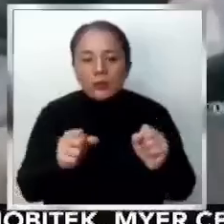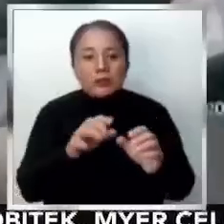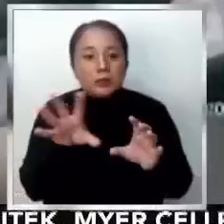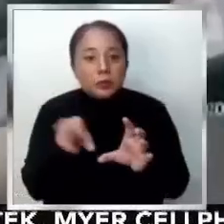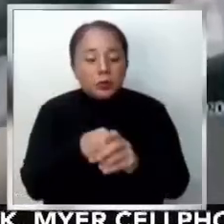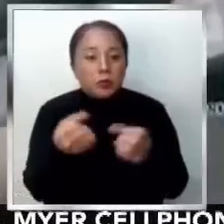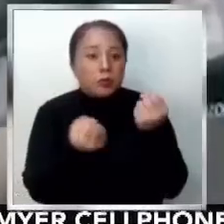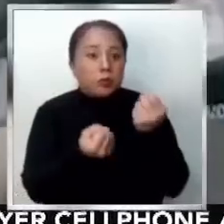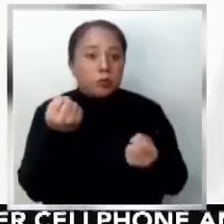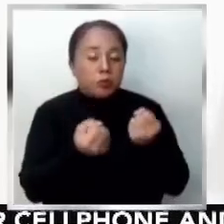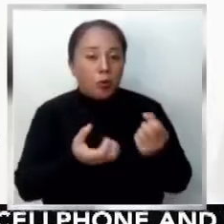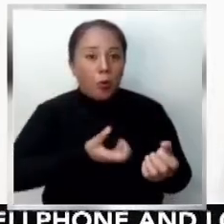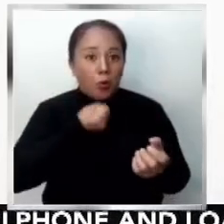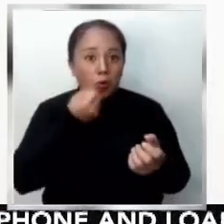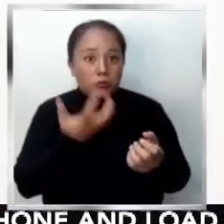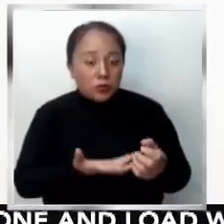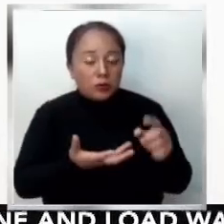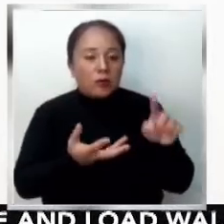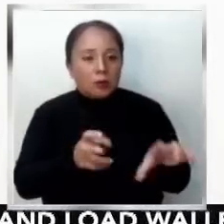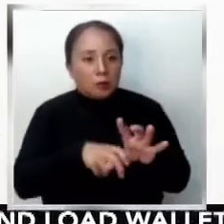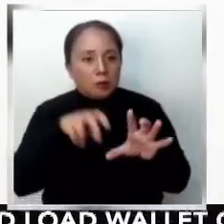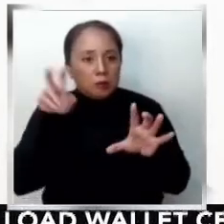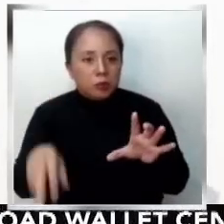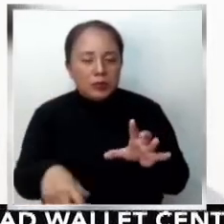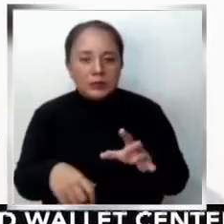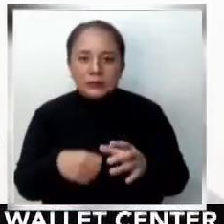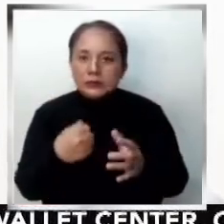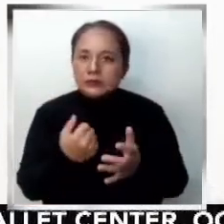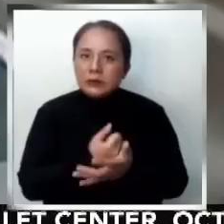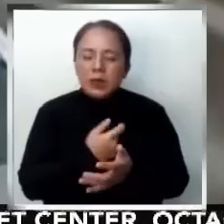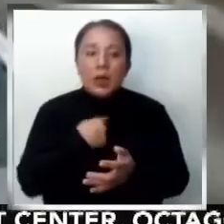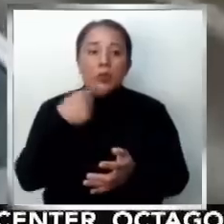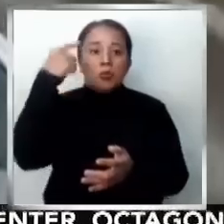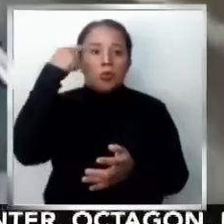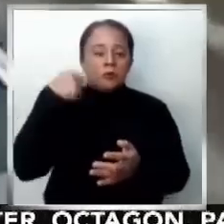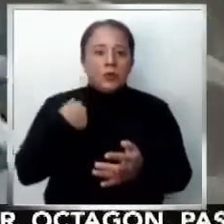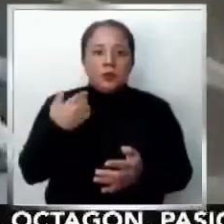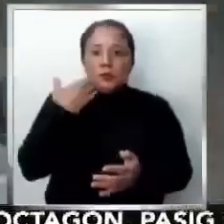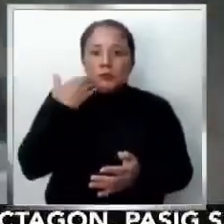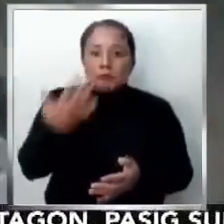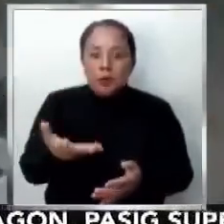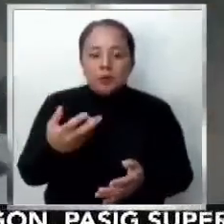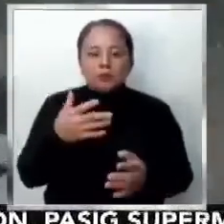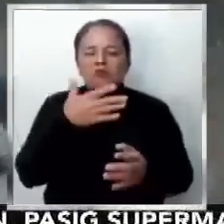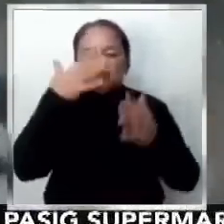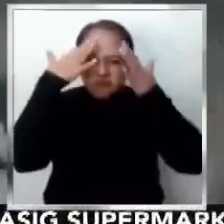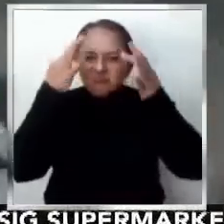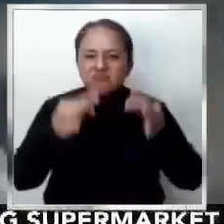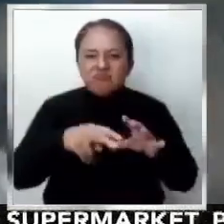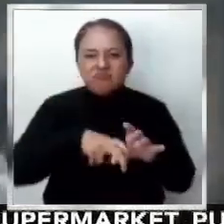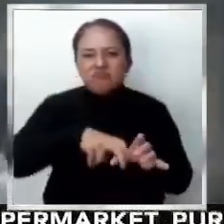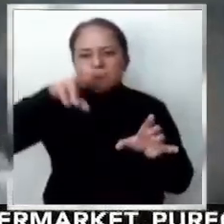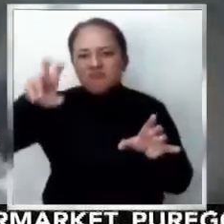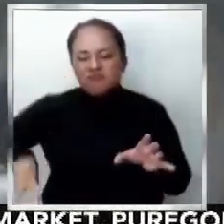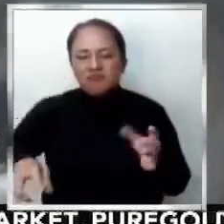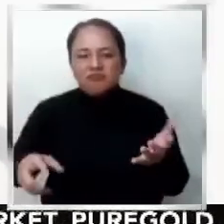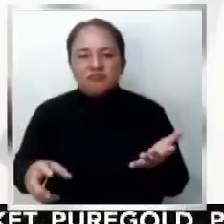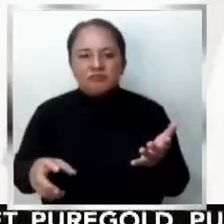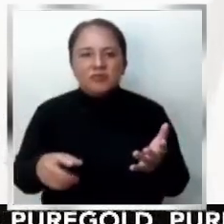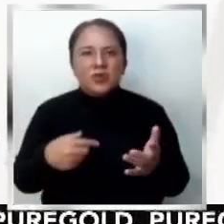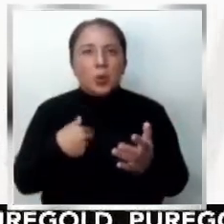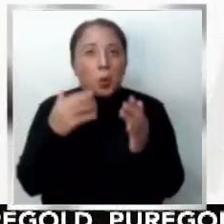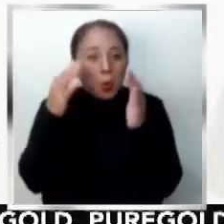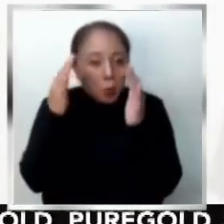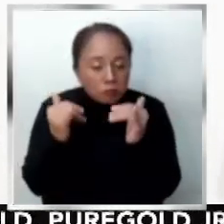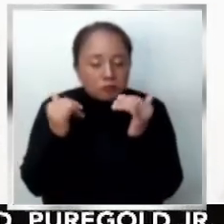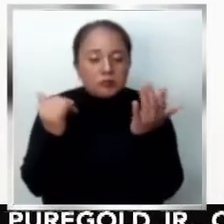may-ari ng dashcam. Ayun, sabi ko, parang katapusan ko na to. Sabi ko, tumalon na lang ako sa passenger side. Kaya sana, kung